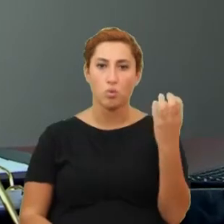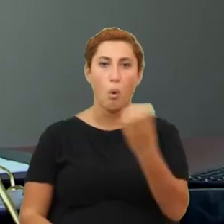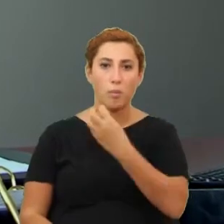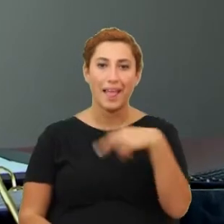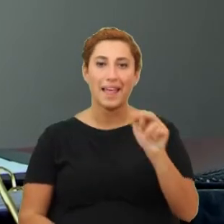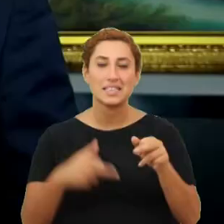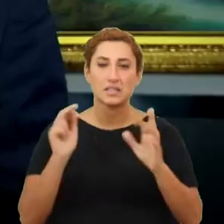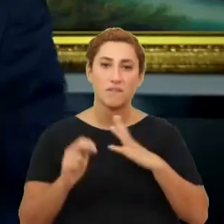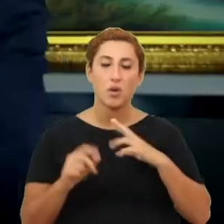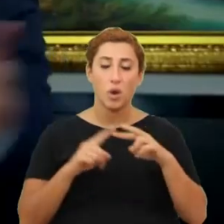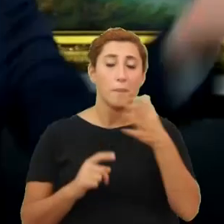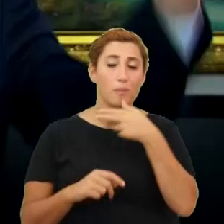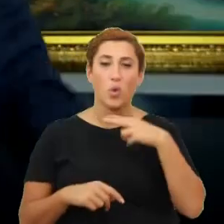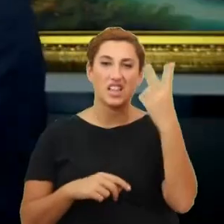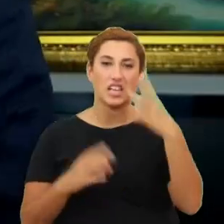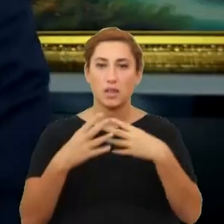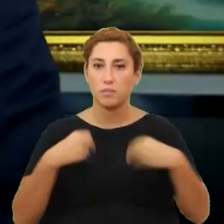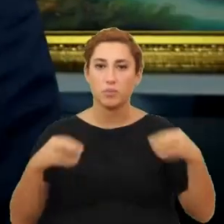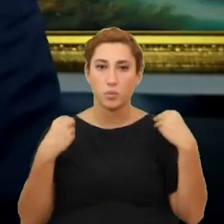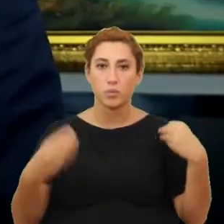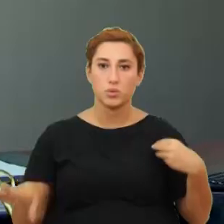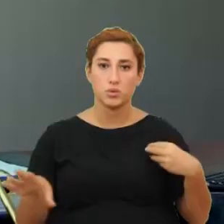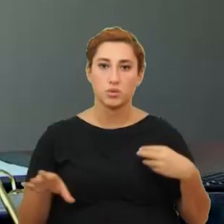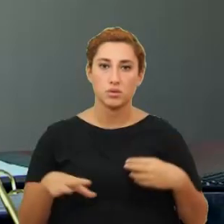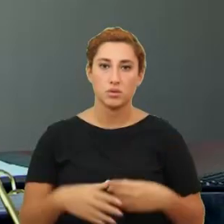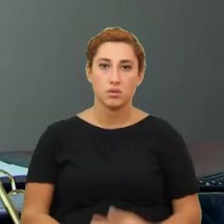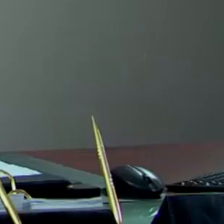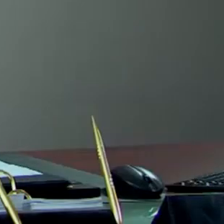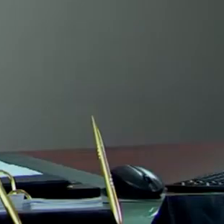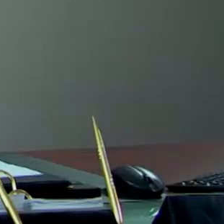toplar eksik Nurhan'cığım. Biliyorum, yolda iki tanesini düşün...